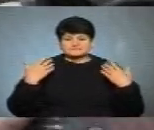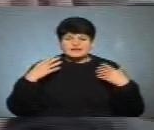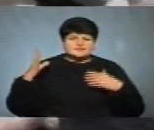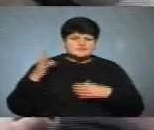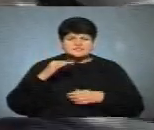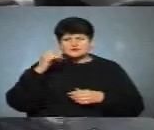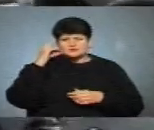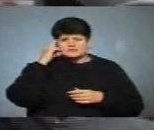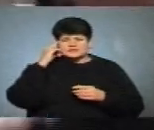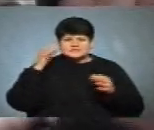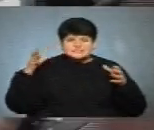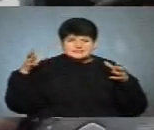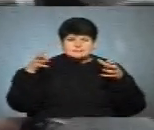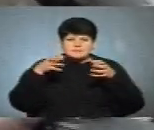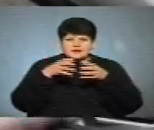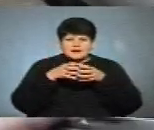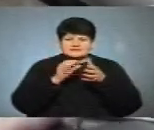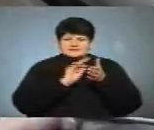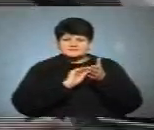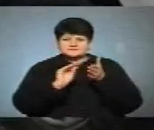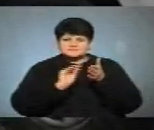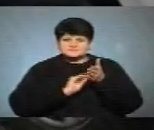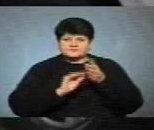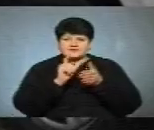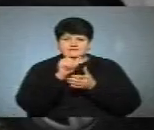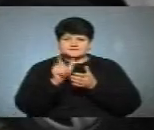думки збираються, і вони стають ніби такими рядками з віршів.